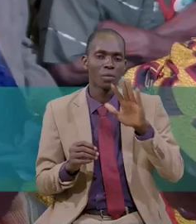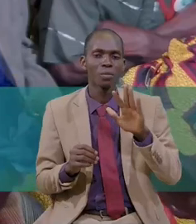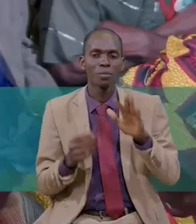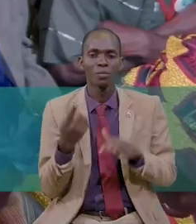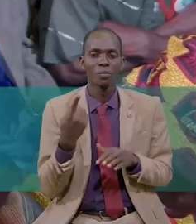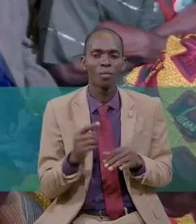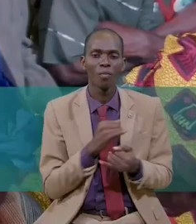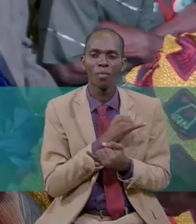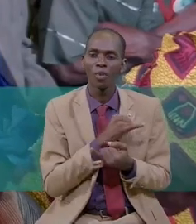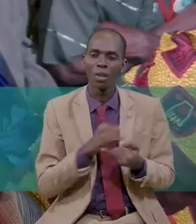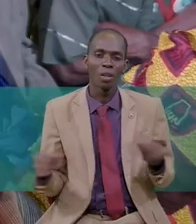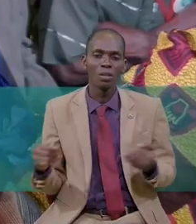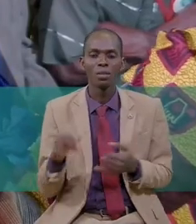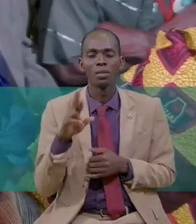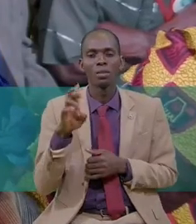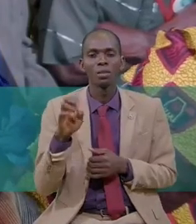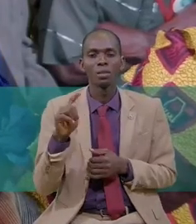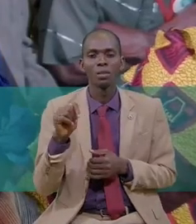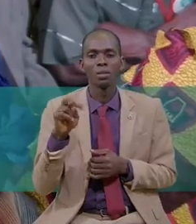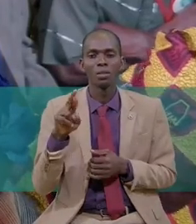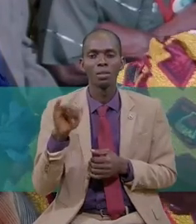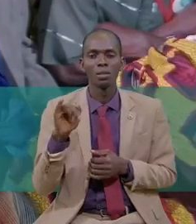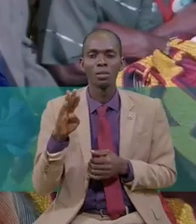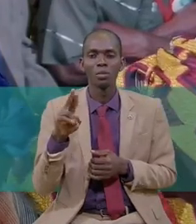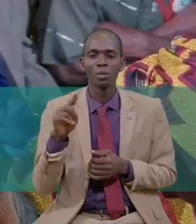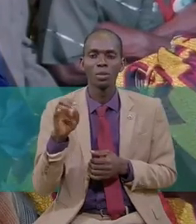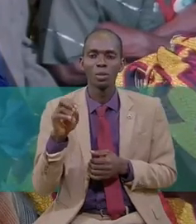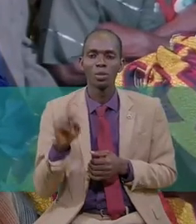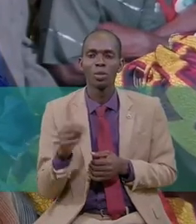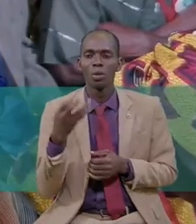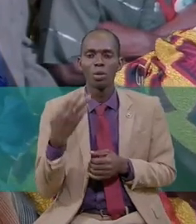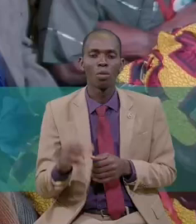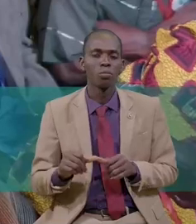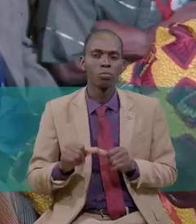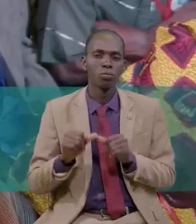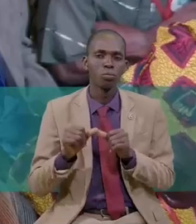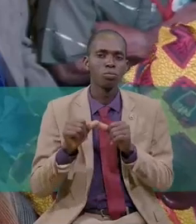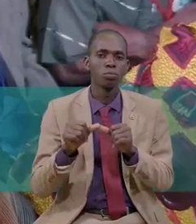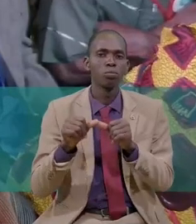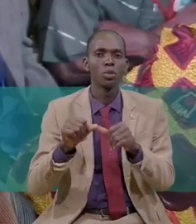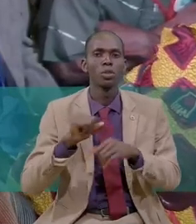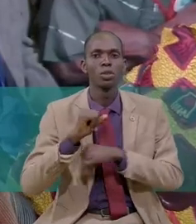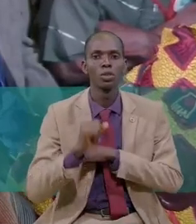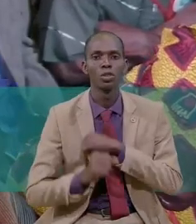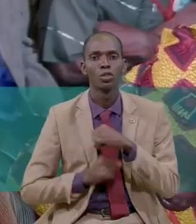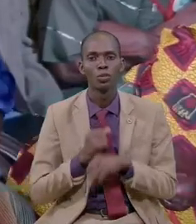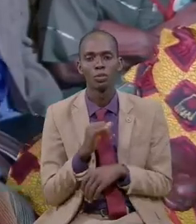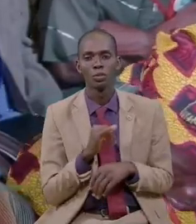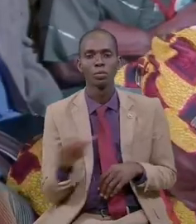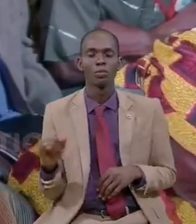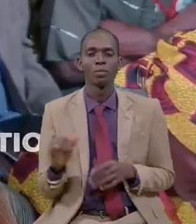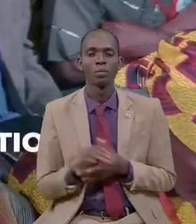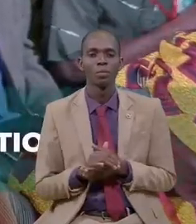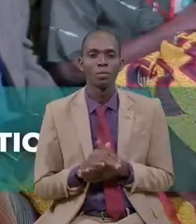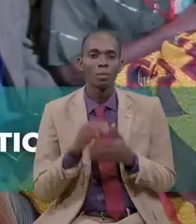la souffrance continuelle. Continuelle, souffrance continuelle. Voyons le premier élément dans le deuxième